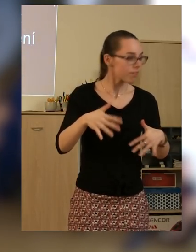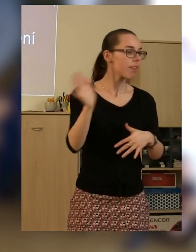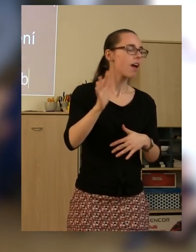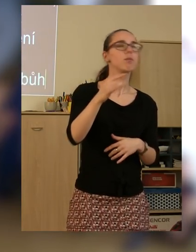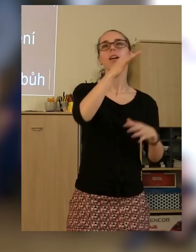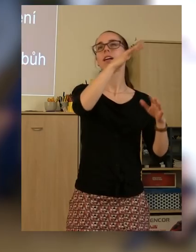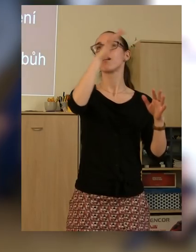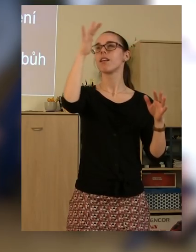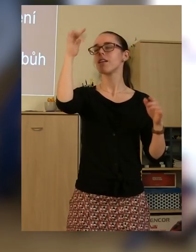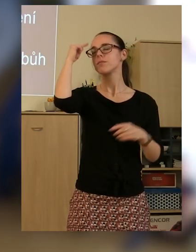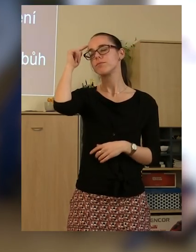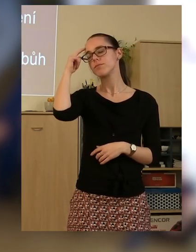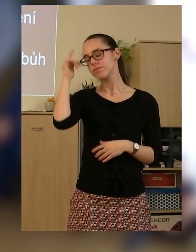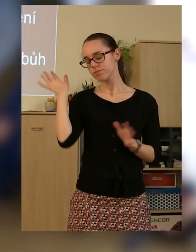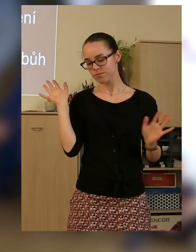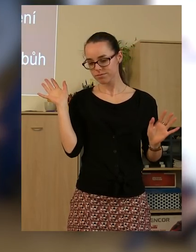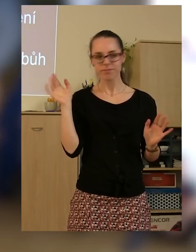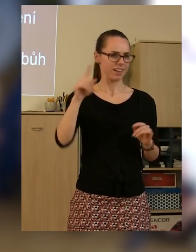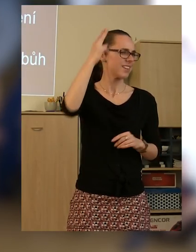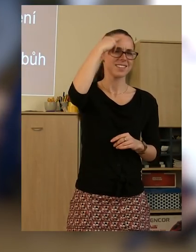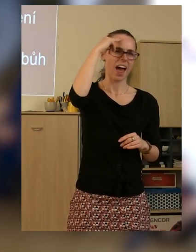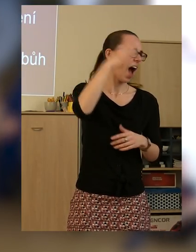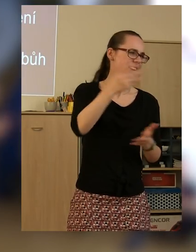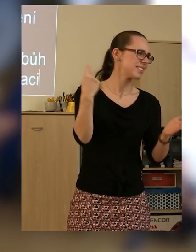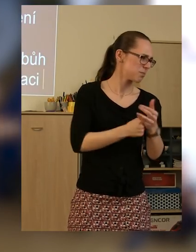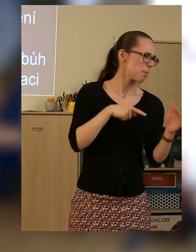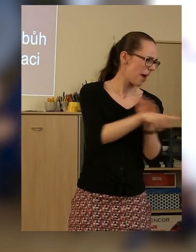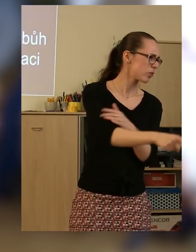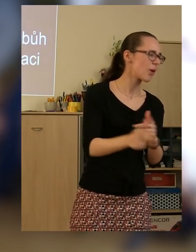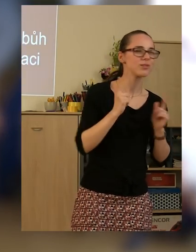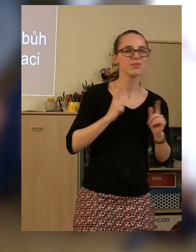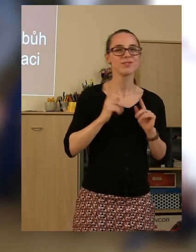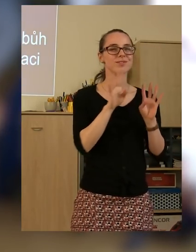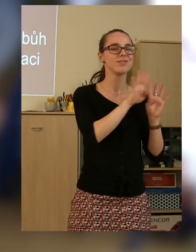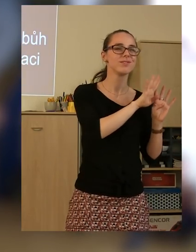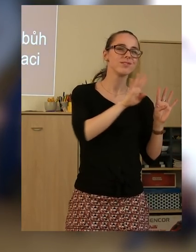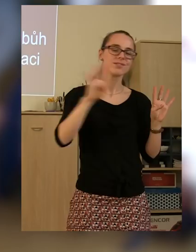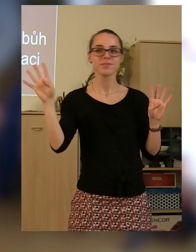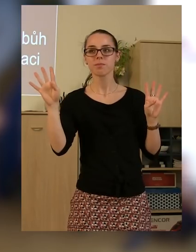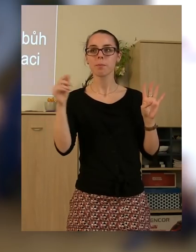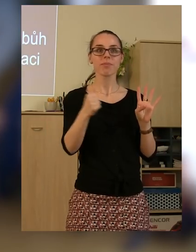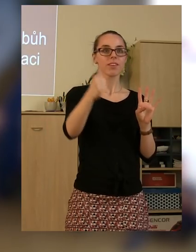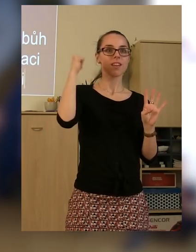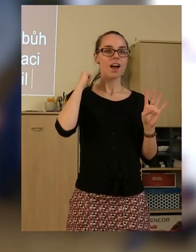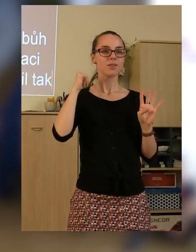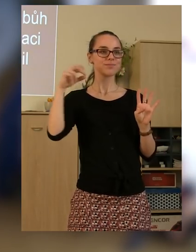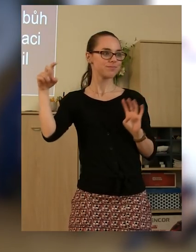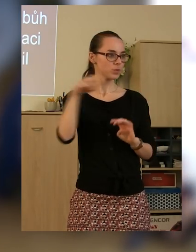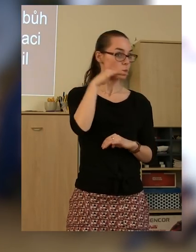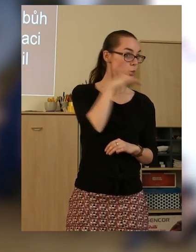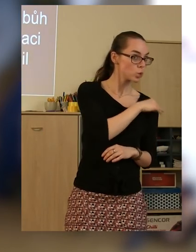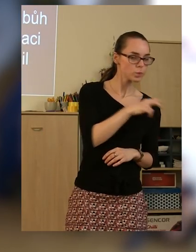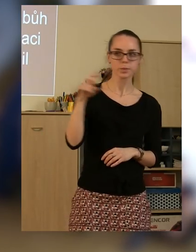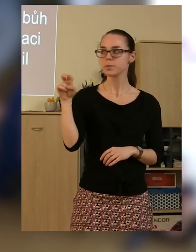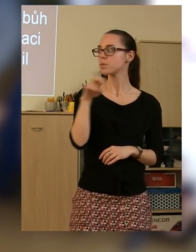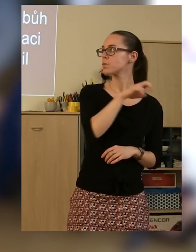to je jedno. Všichni tu situaci známe. A za nima takhle chodil takový pán a říkal, bratři